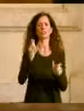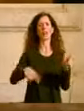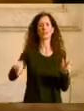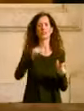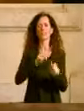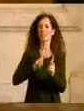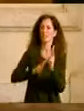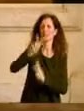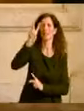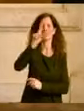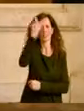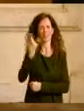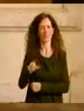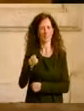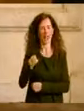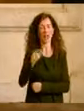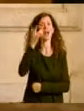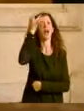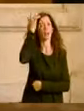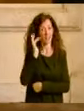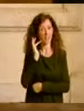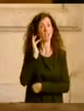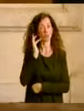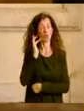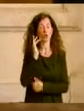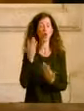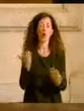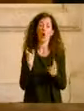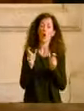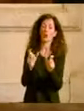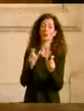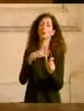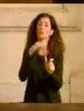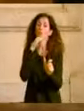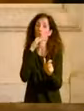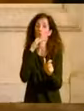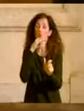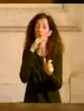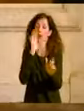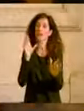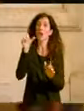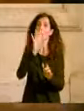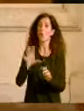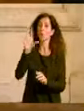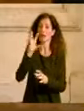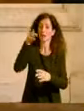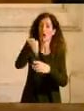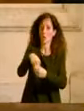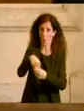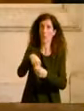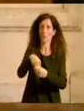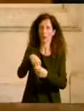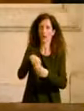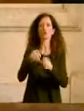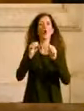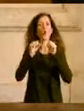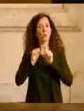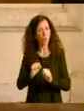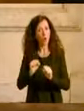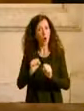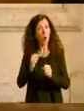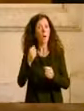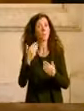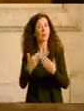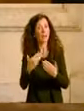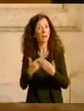questo momento il rischio è sufficientemente contenuto, compreso in Lombardia, per permettere di procedere con